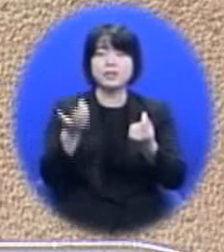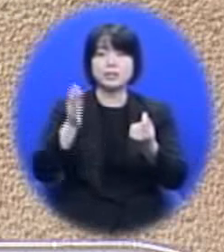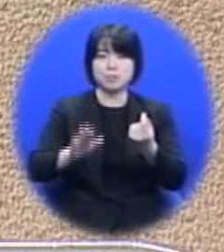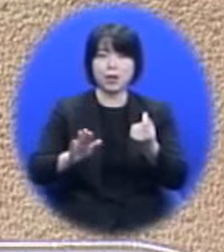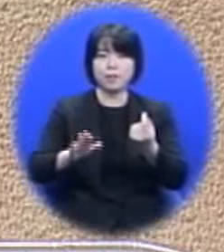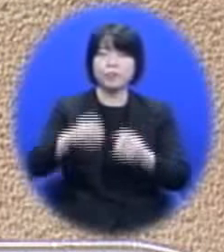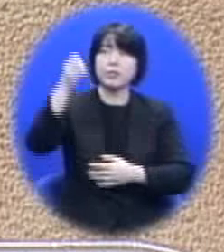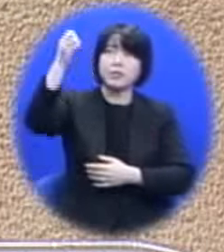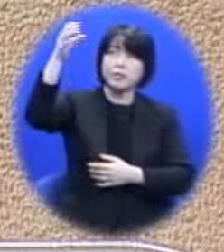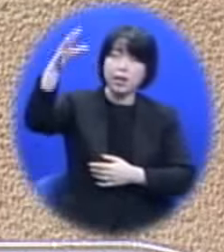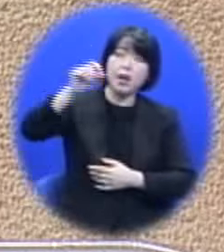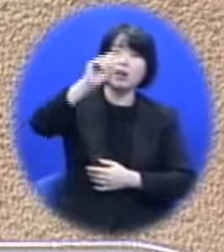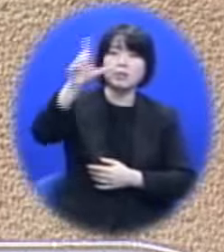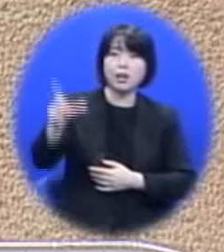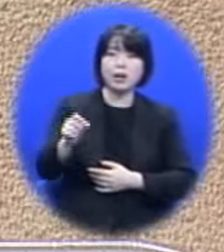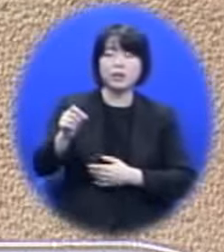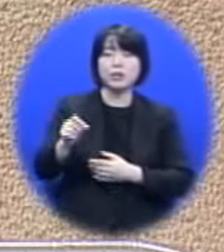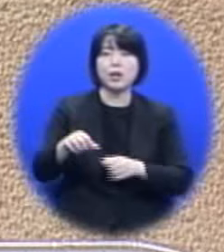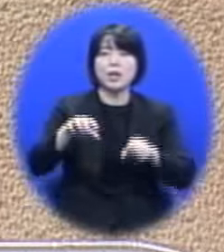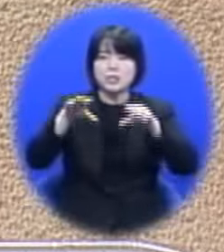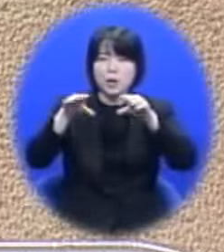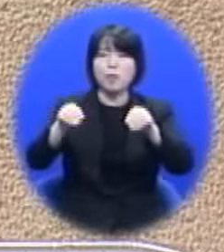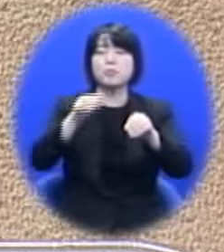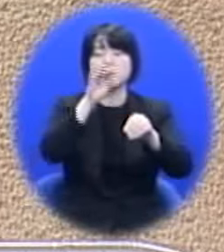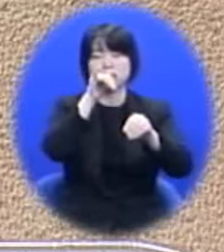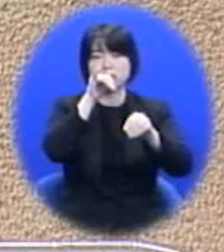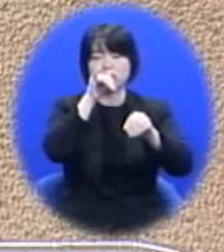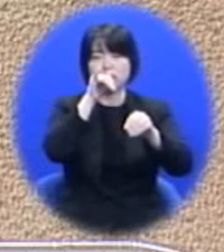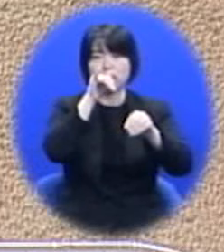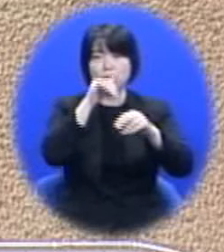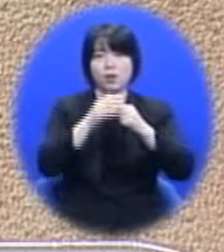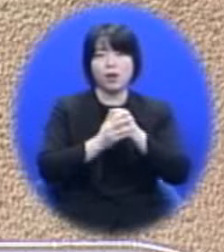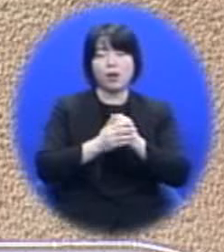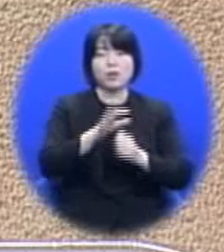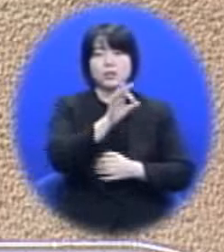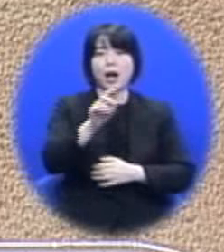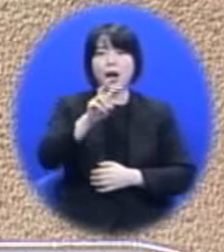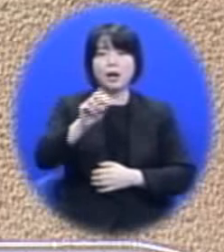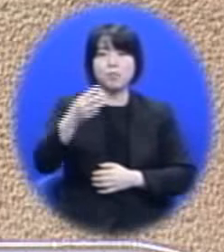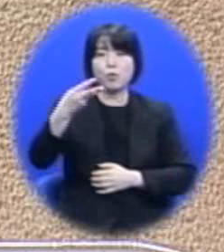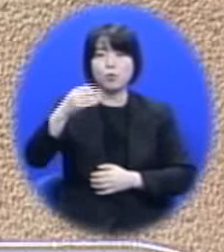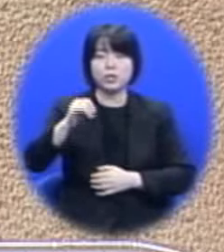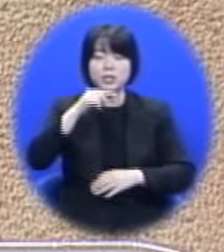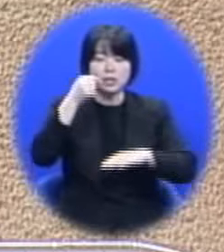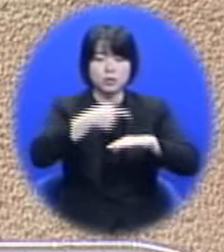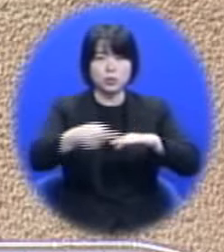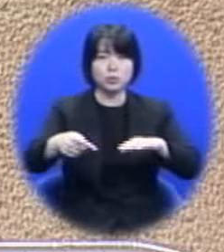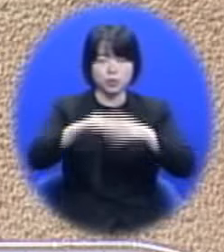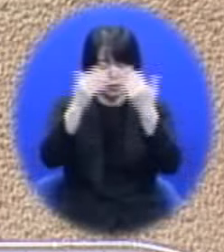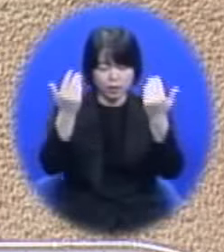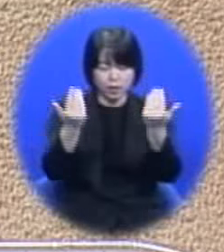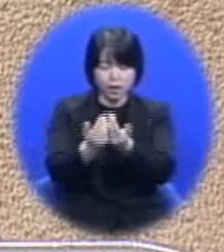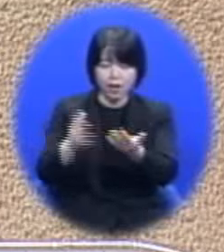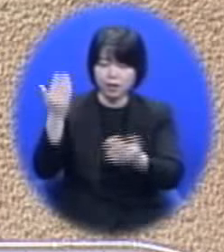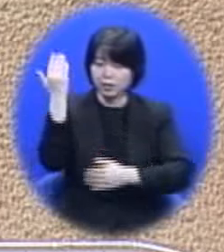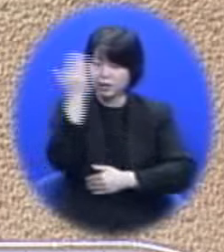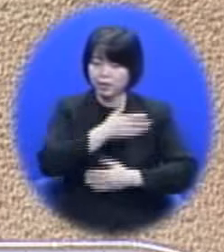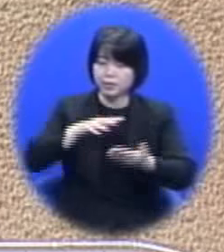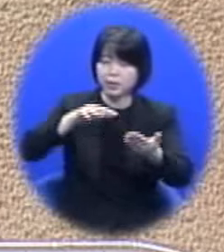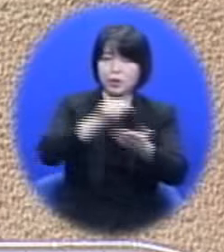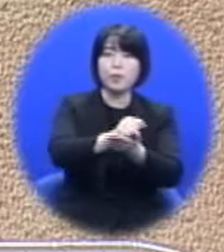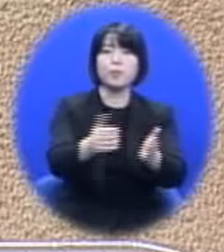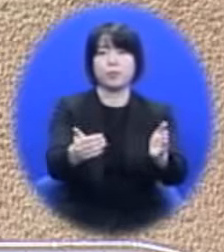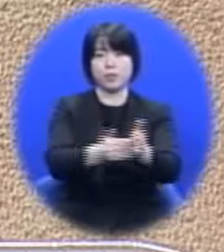달이 멈췄다 그랬어요. 그래서 아모리 족속 끝까지 다 진멸됐습니다. 어떻게 이런